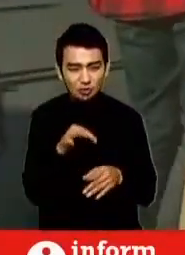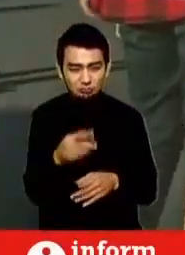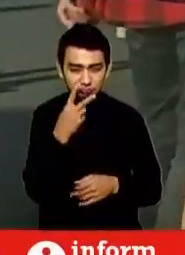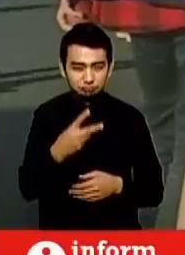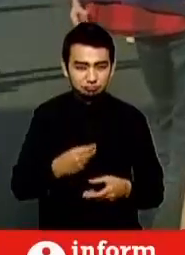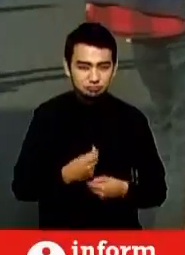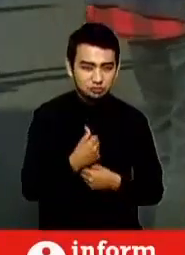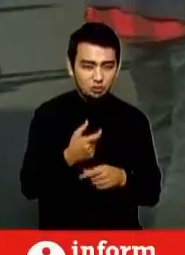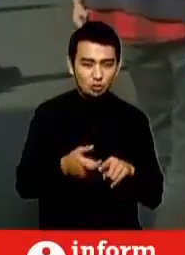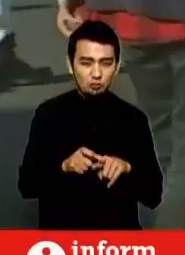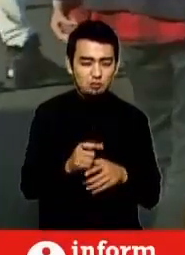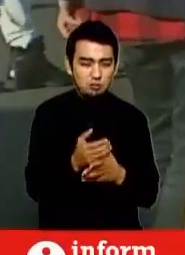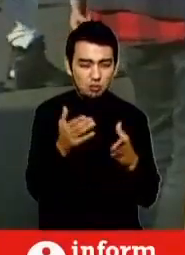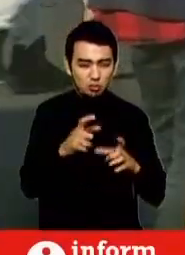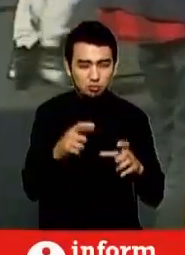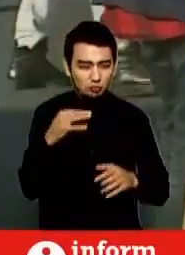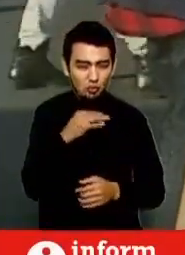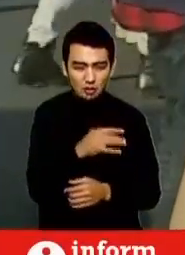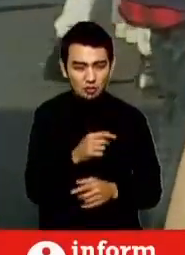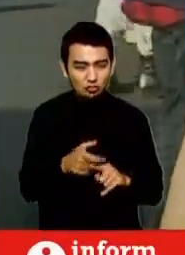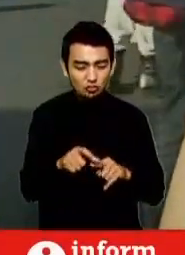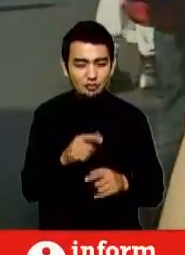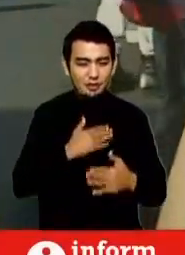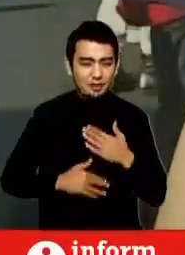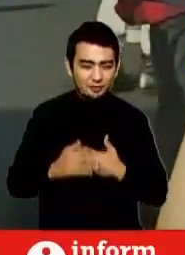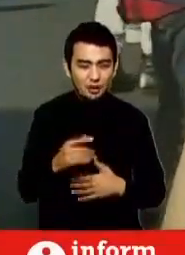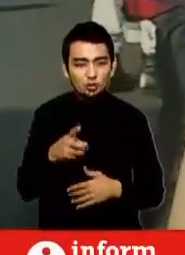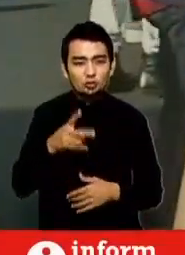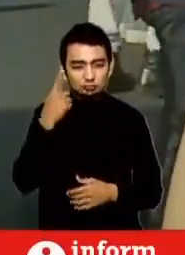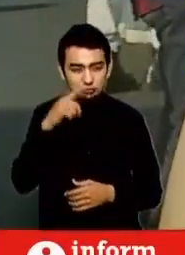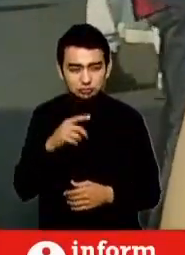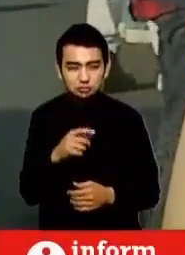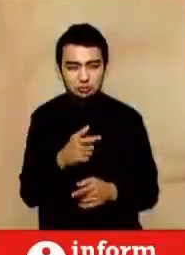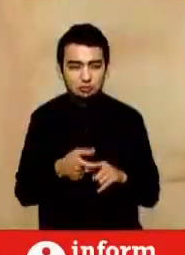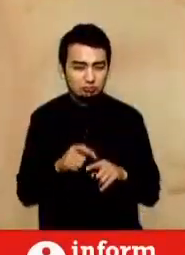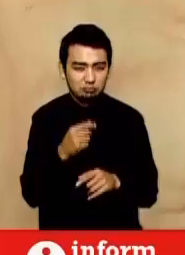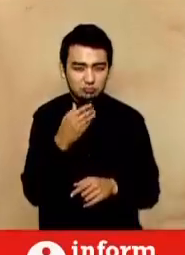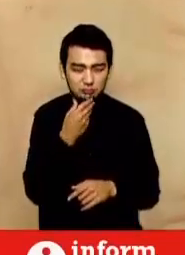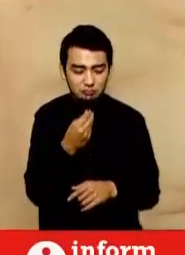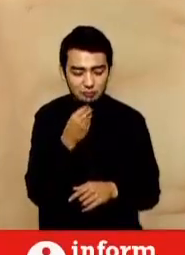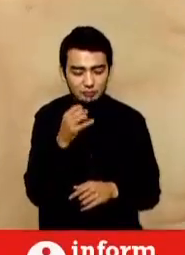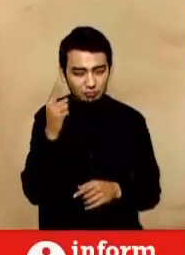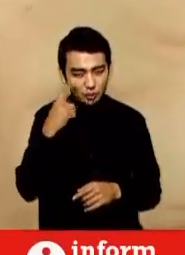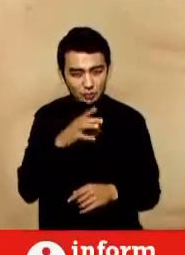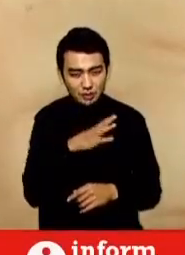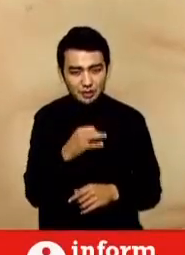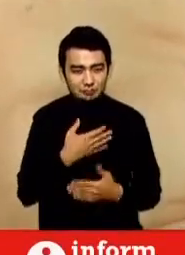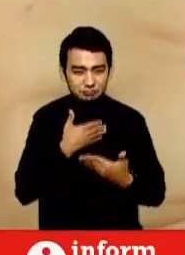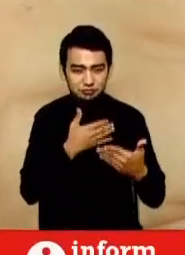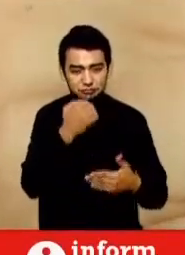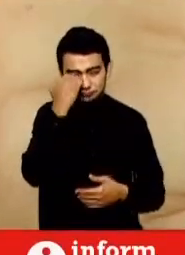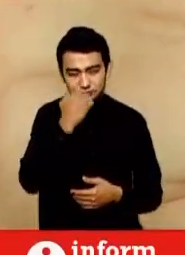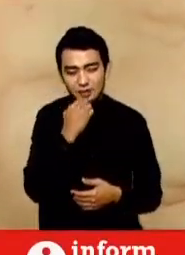атмосферный, очень большое количество людей, очень радует. Организация вообще на шикарном уровне. Хочу сказать благодарность Каспи за